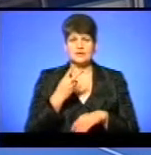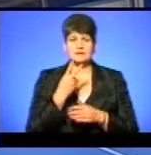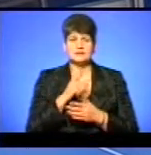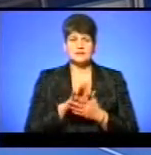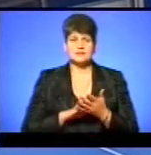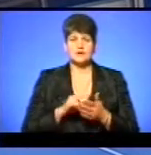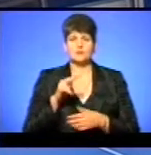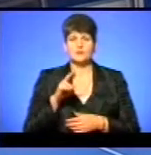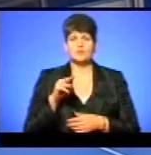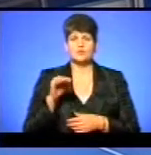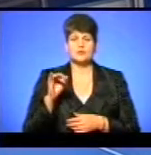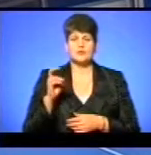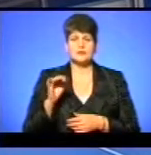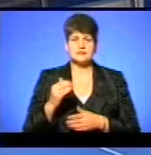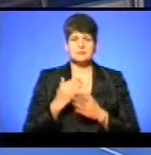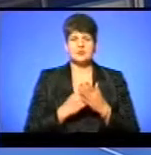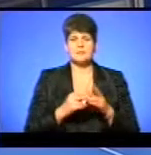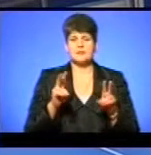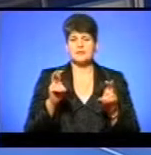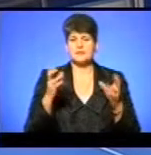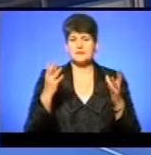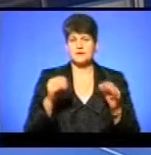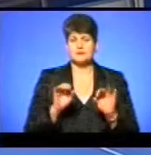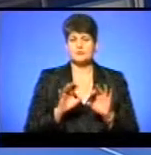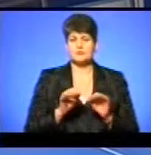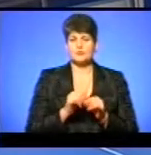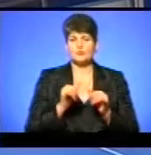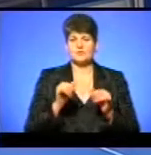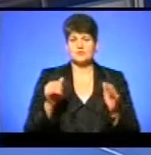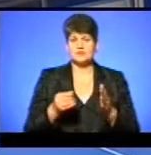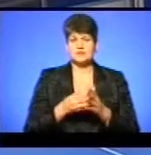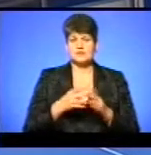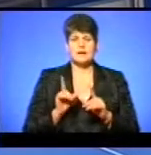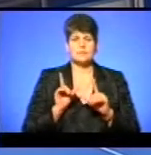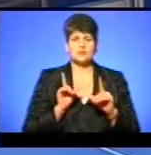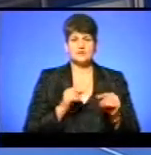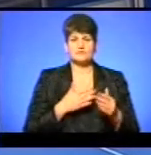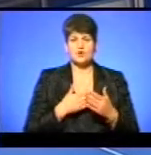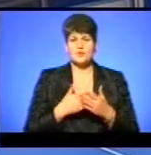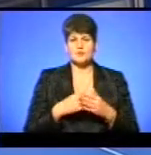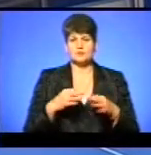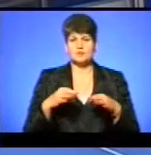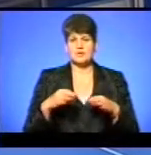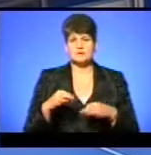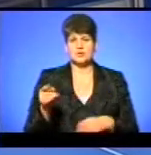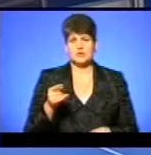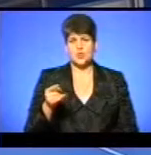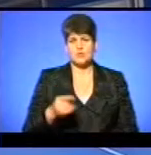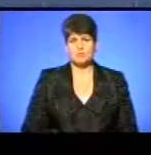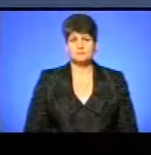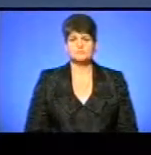колега Людмила Путькалець у програмі «Тема дня» розповість про підвищення тарифів на проїзд у громадському транспорті Тернополя.